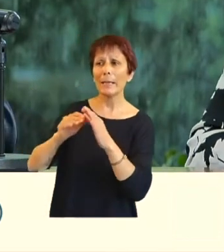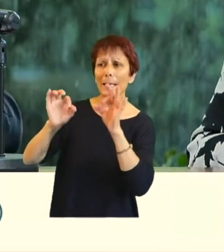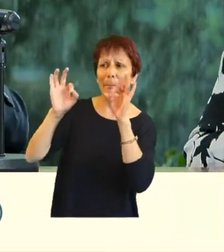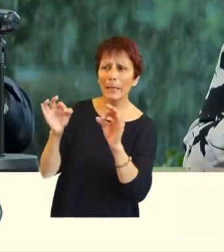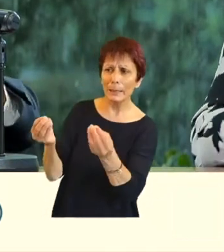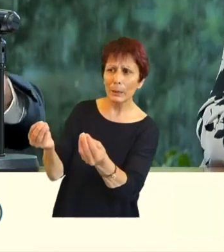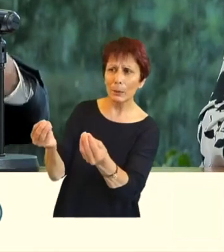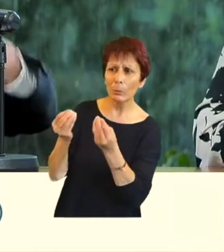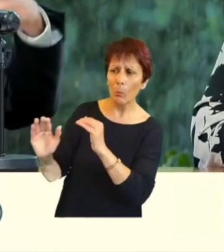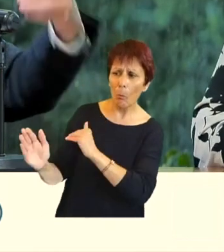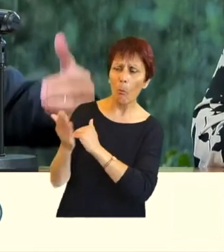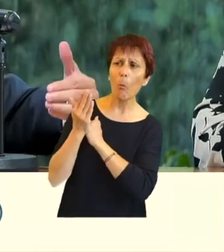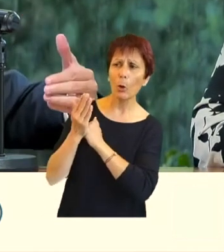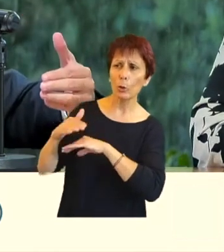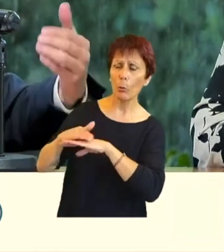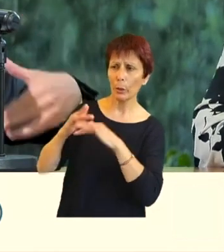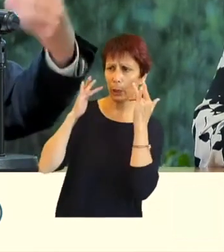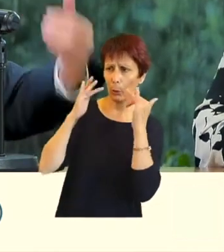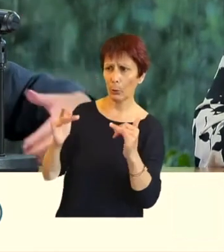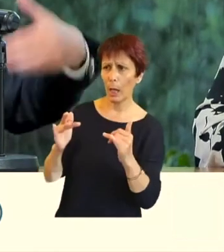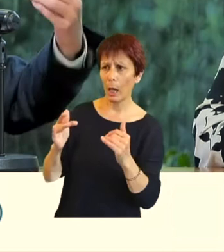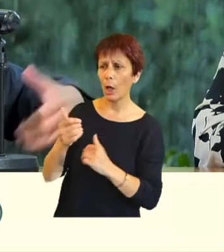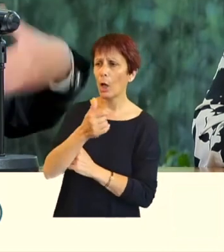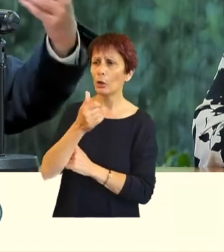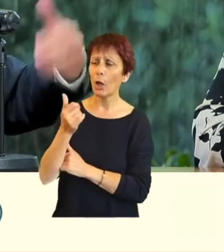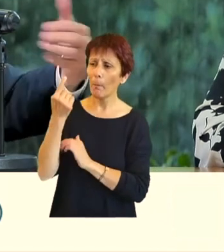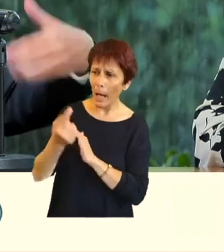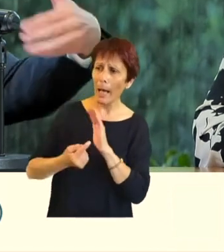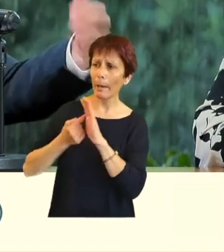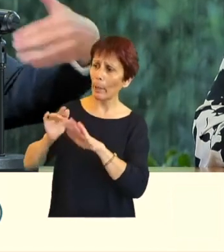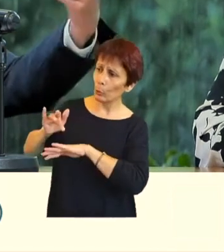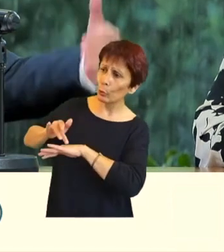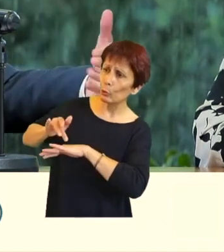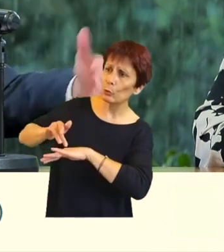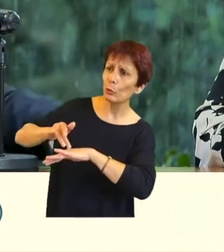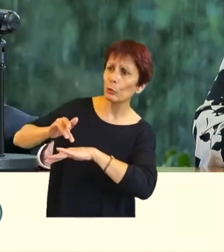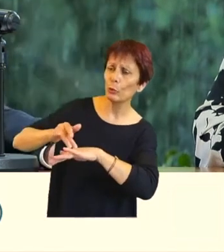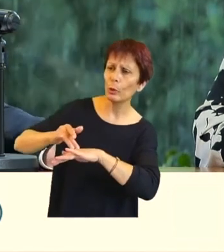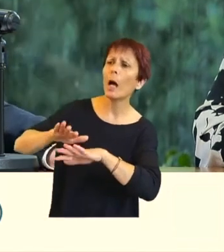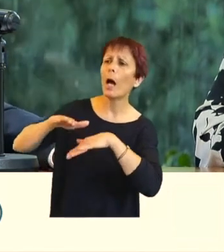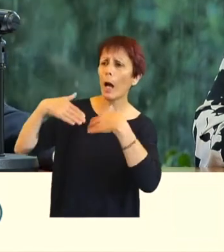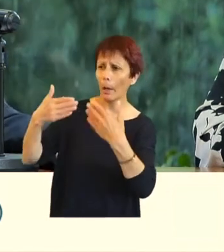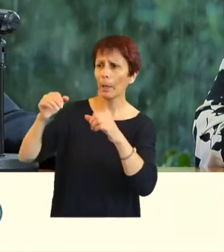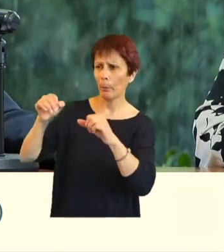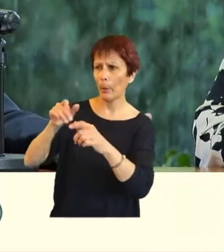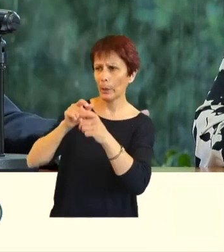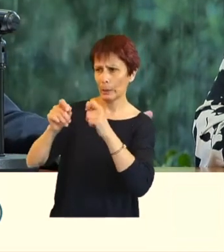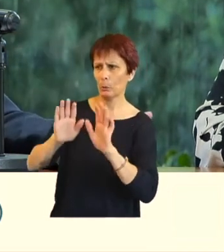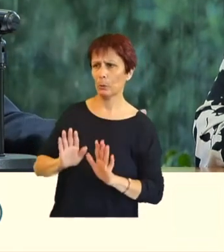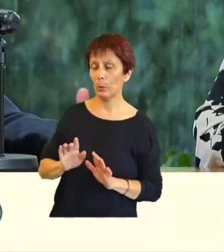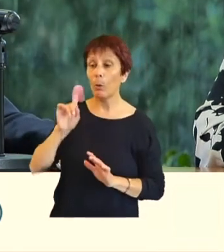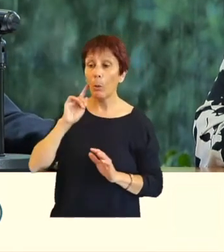mesure de vous proposer autre chose que la simple reprise que ce que nous faisons déjà depuis et que nous avions fait depuis de nombreuses années, car